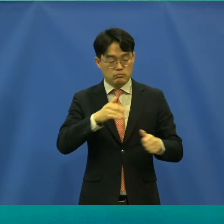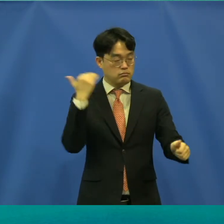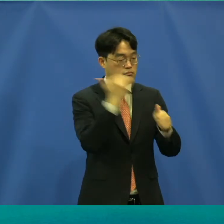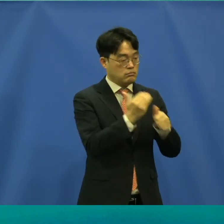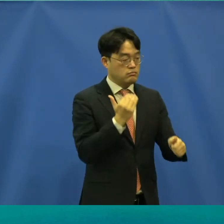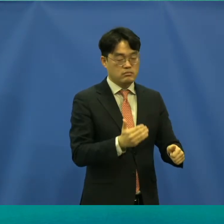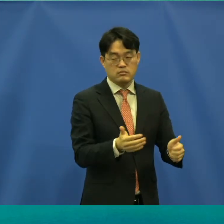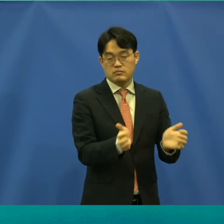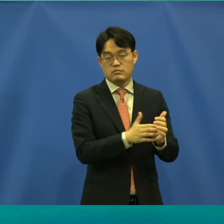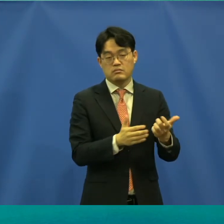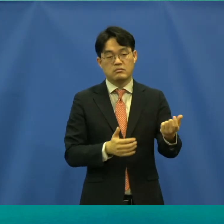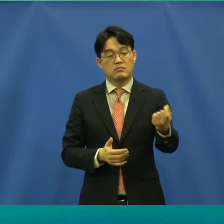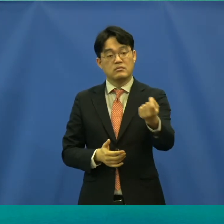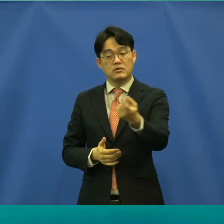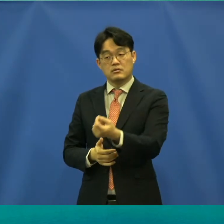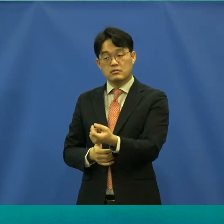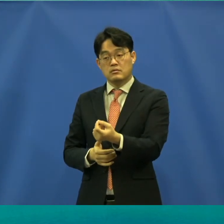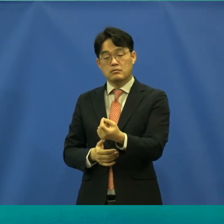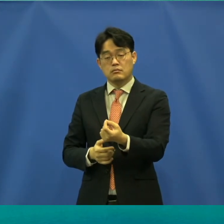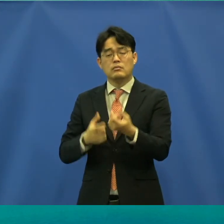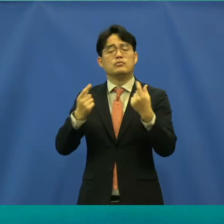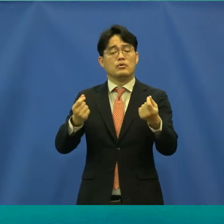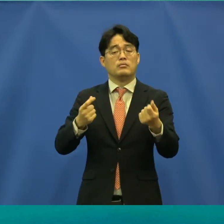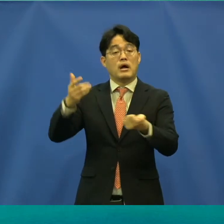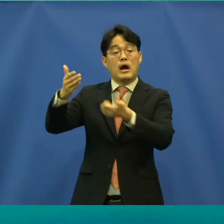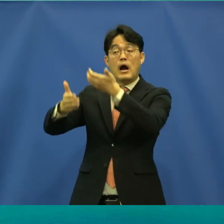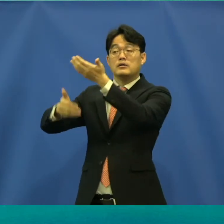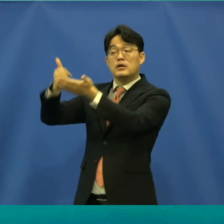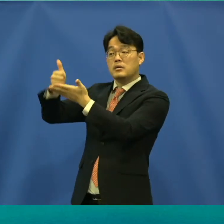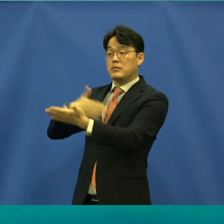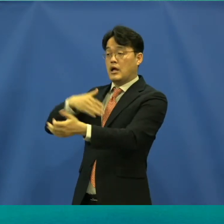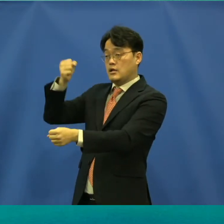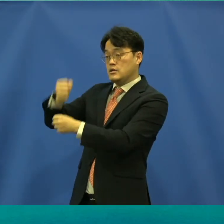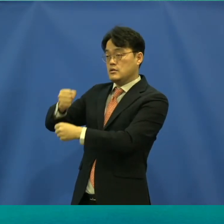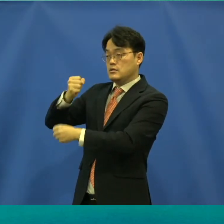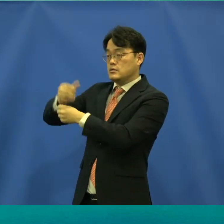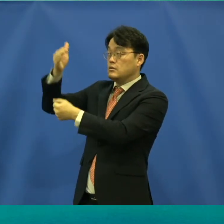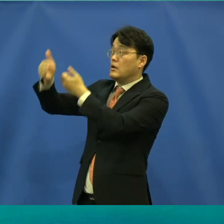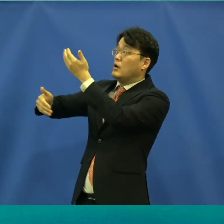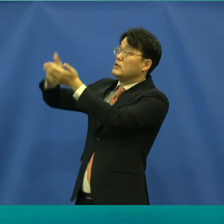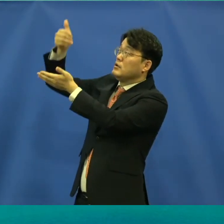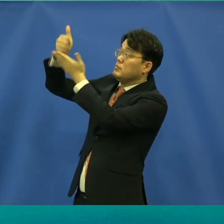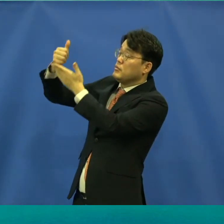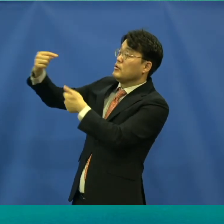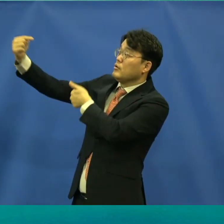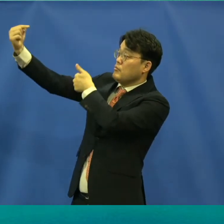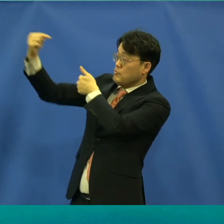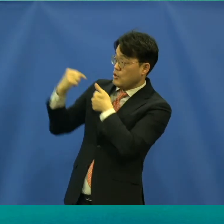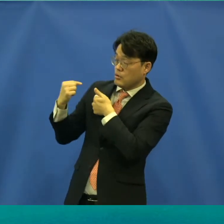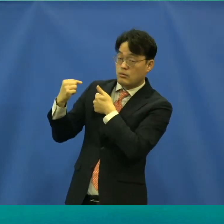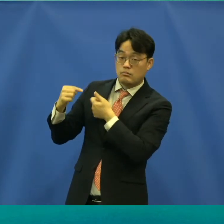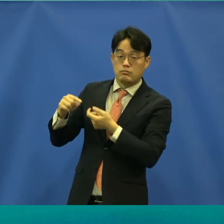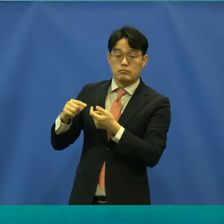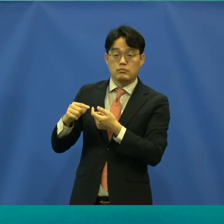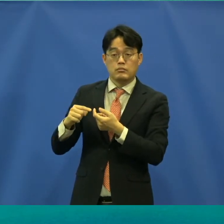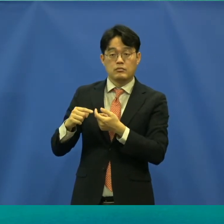하나님의 말씀은 그 이상입니다. 하나님의 말씀을 아무리 거부하고 거부해도 다시 밀고